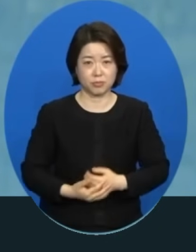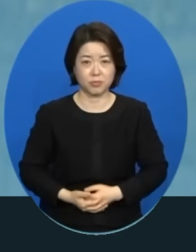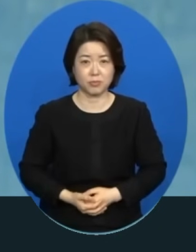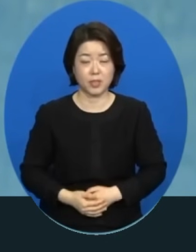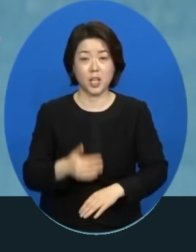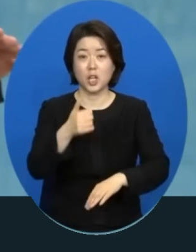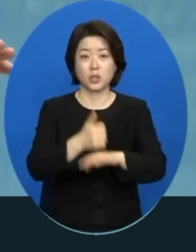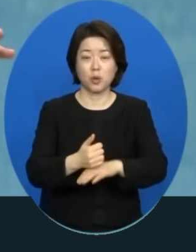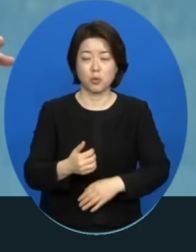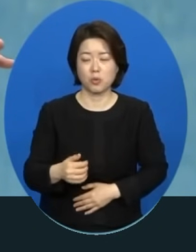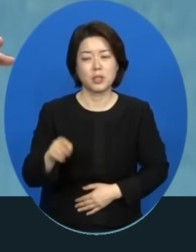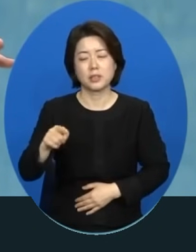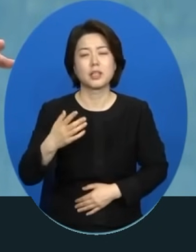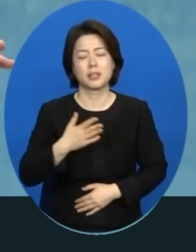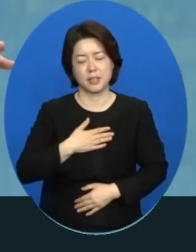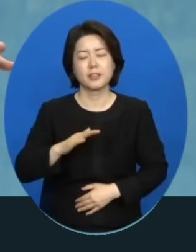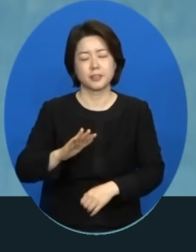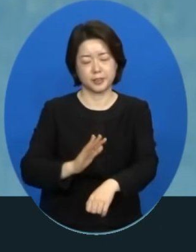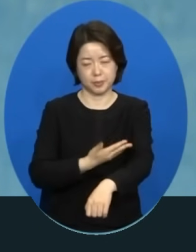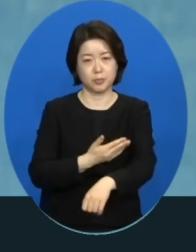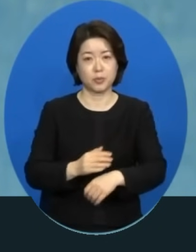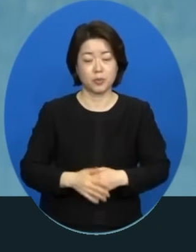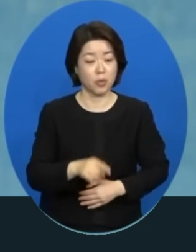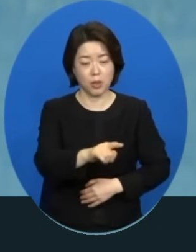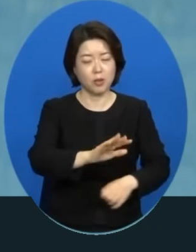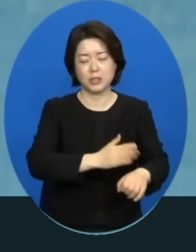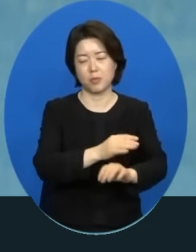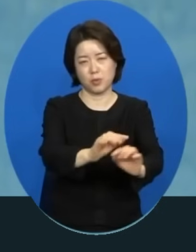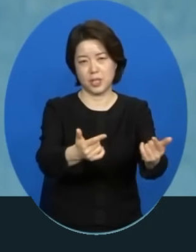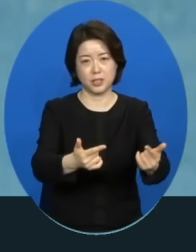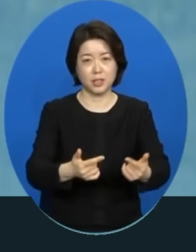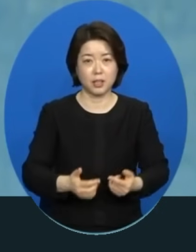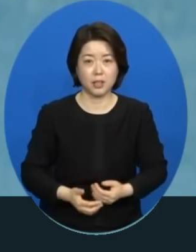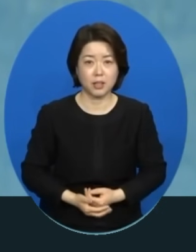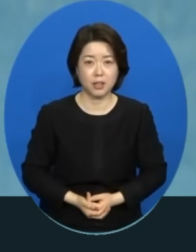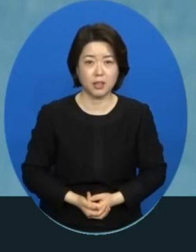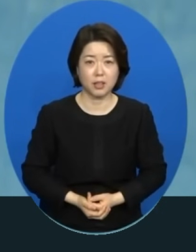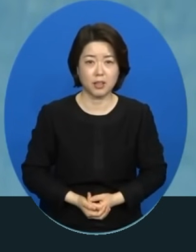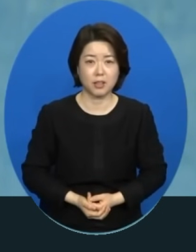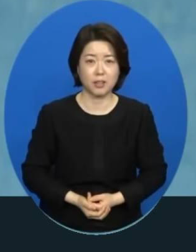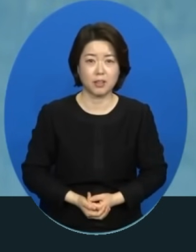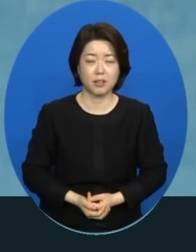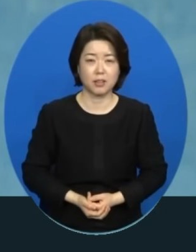결국 이게 내 잘못이다. 너 잘못한 거 없다.